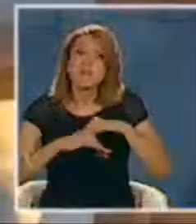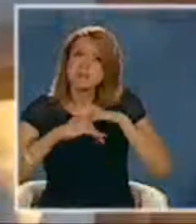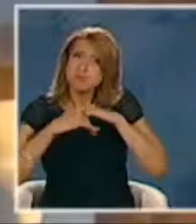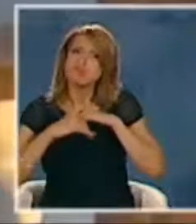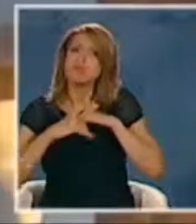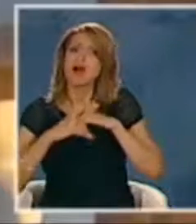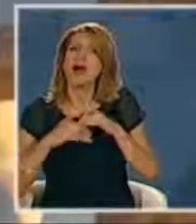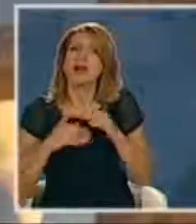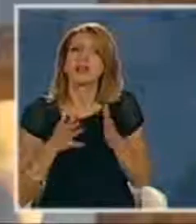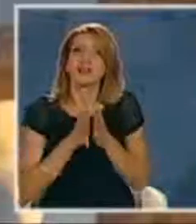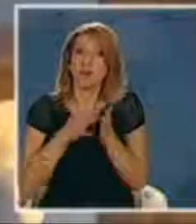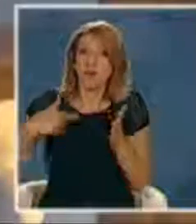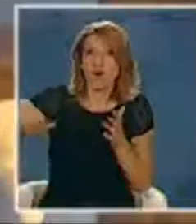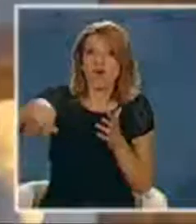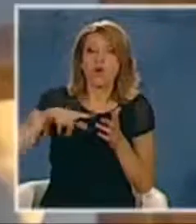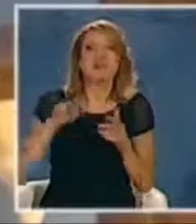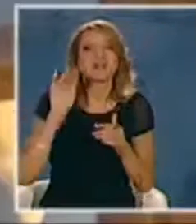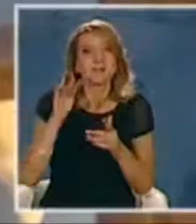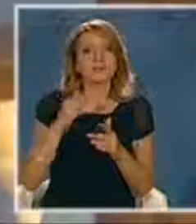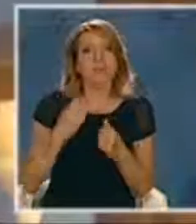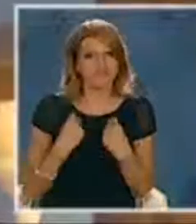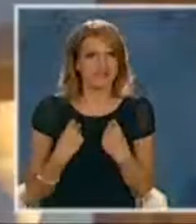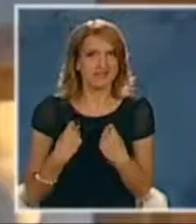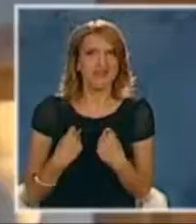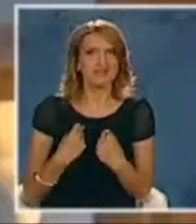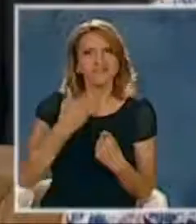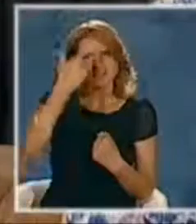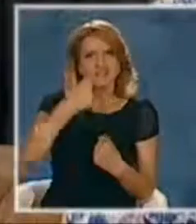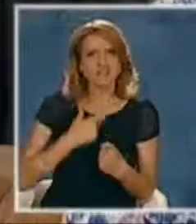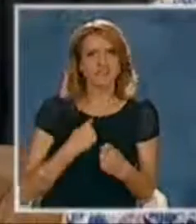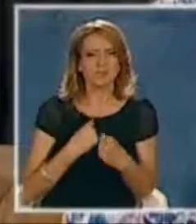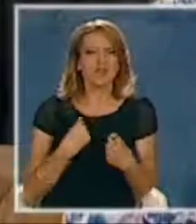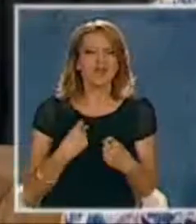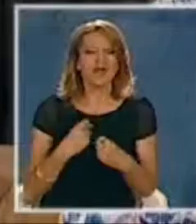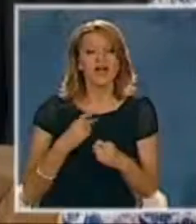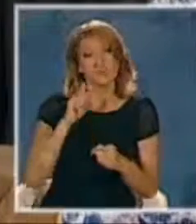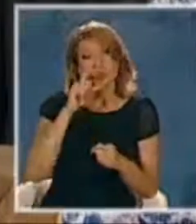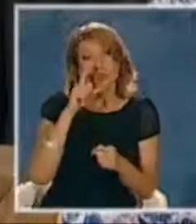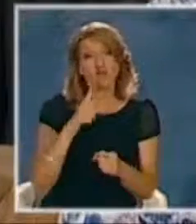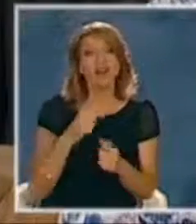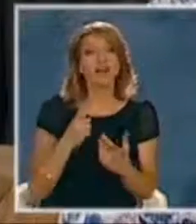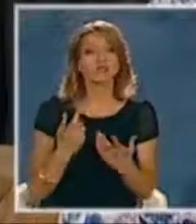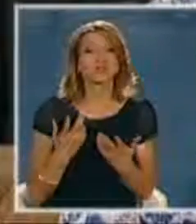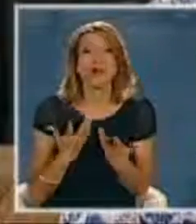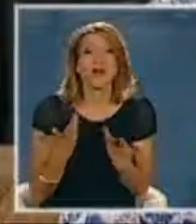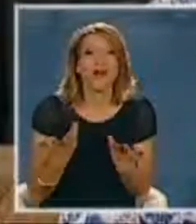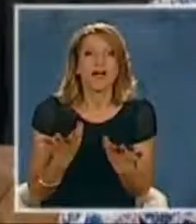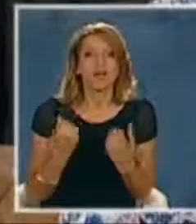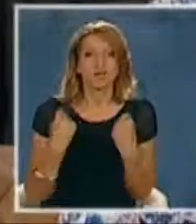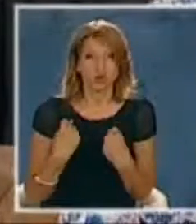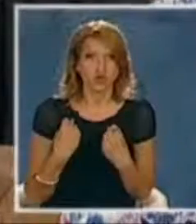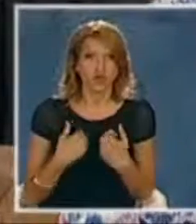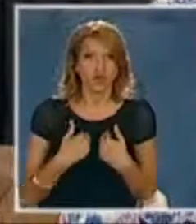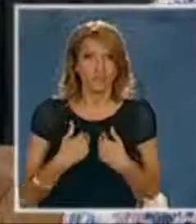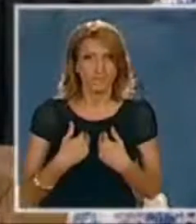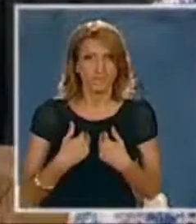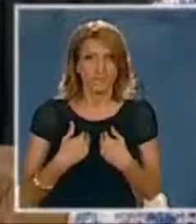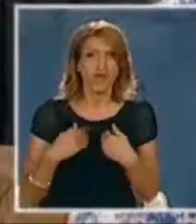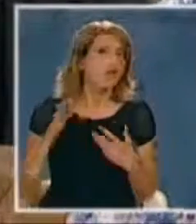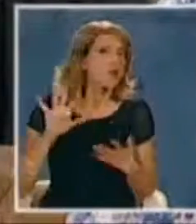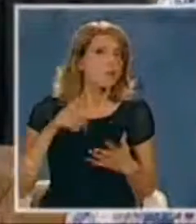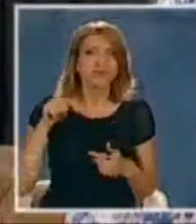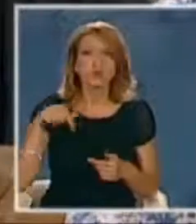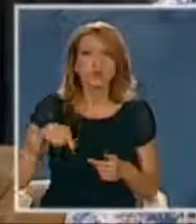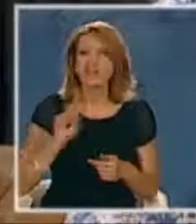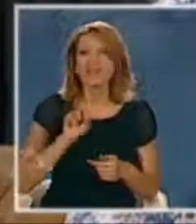и да се изцеляваме сами? Ами начинът, по който живееме, може би в случая това не се отнася за